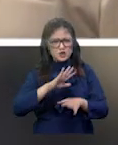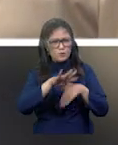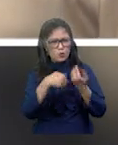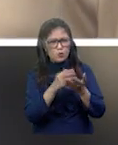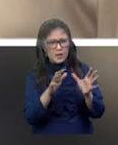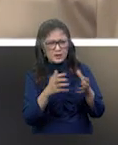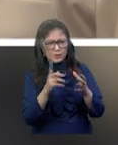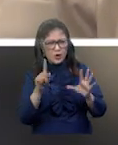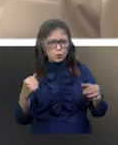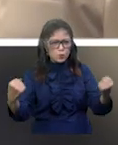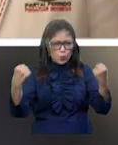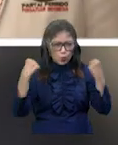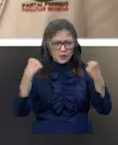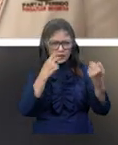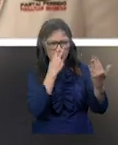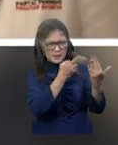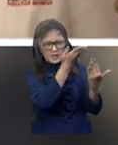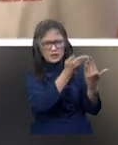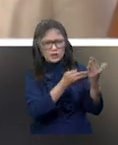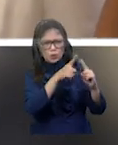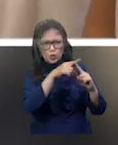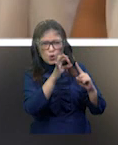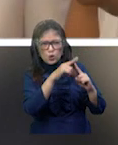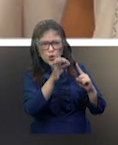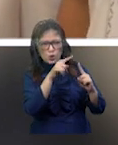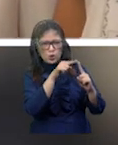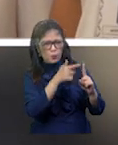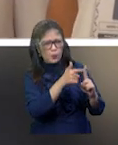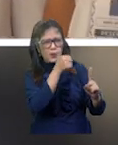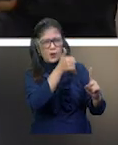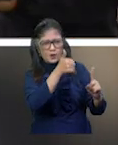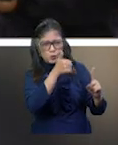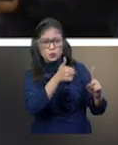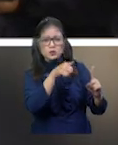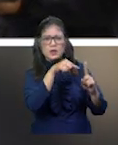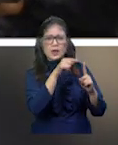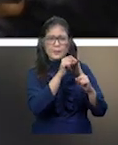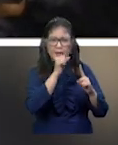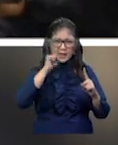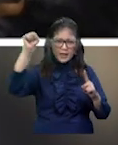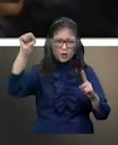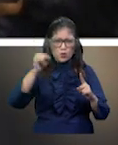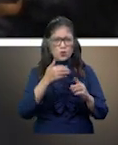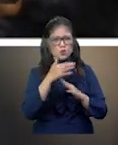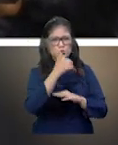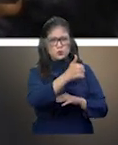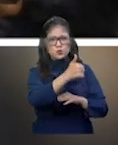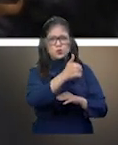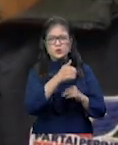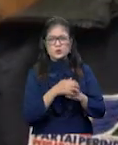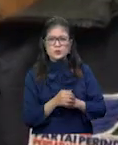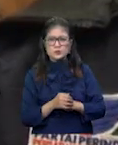diharapkan Pak Toto ini bisa membawa Perindo di Lampung besar sesuai harapan kita. Jadi partai yang